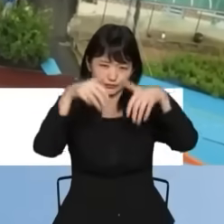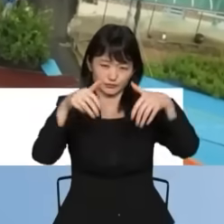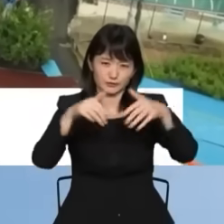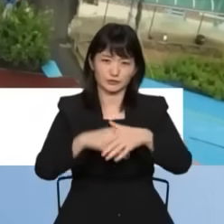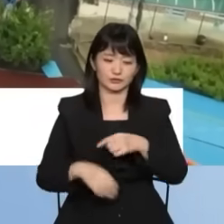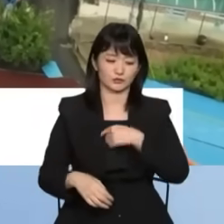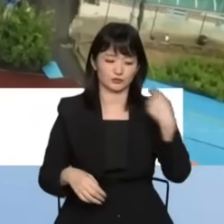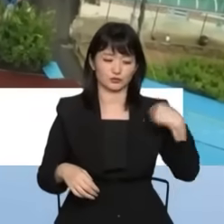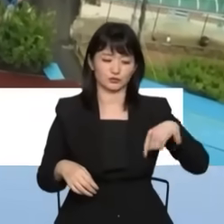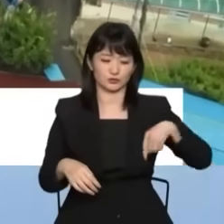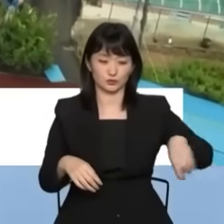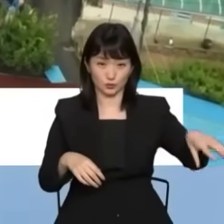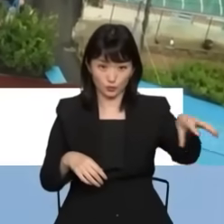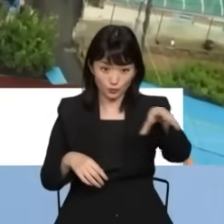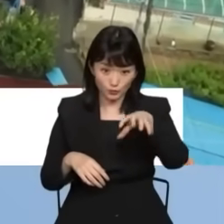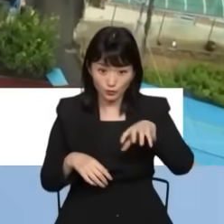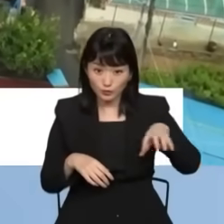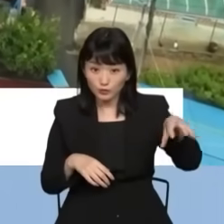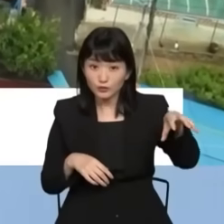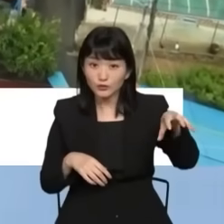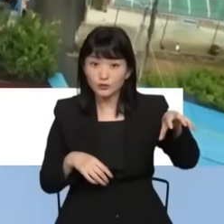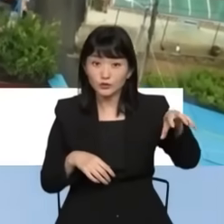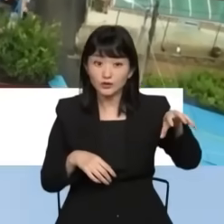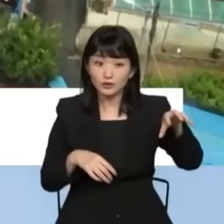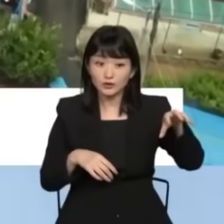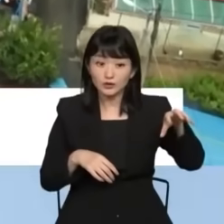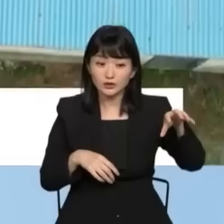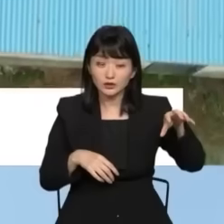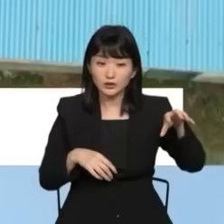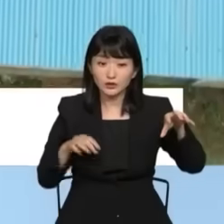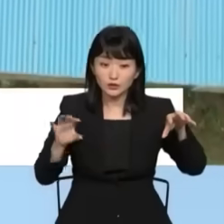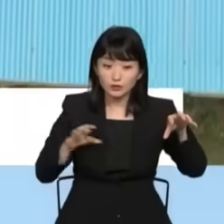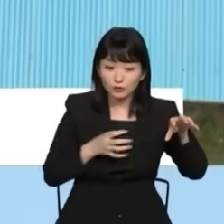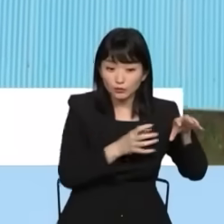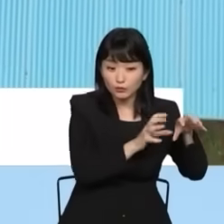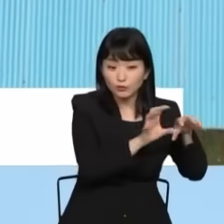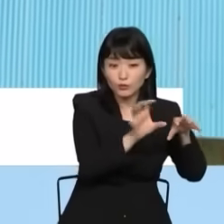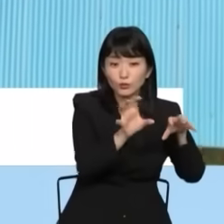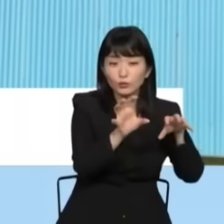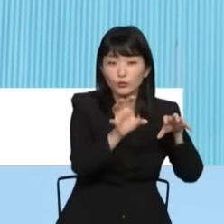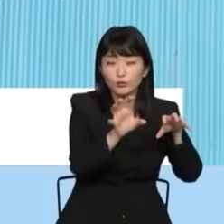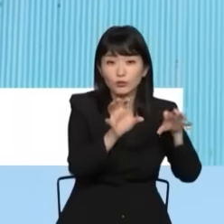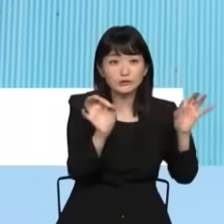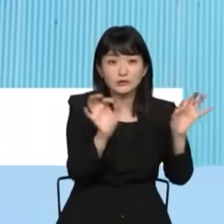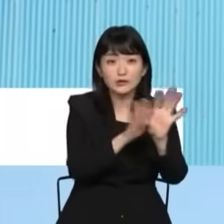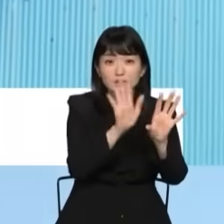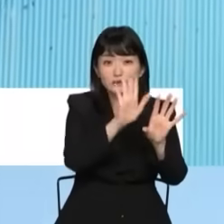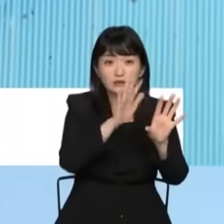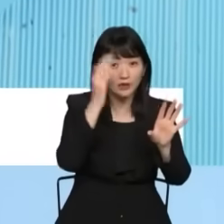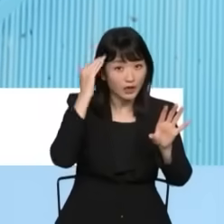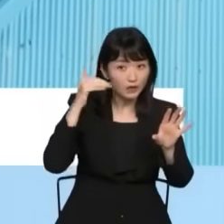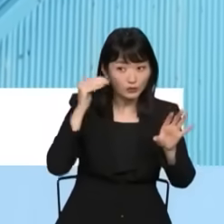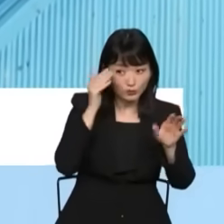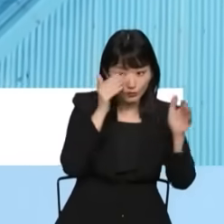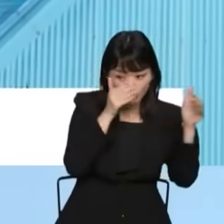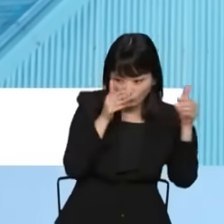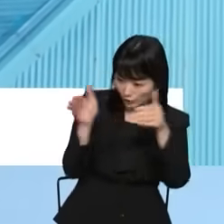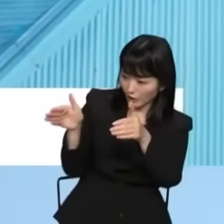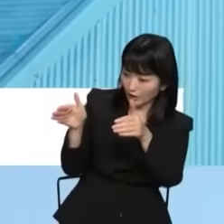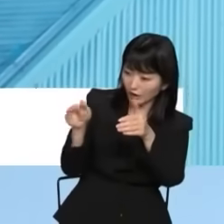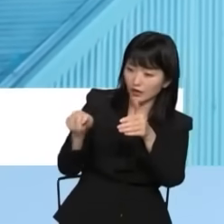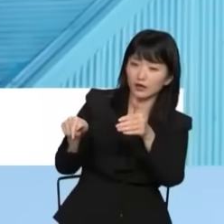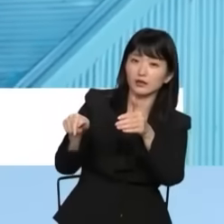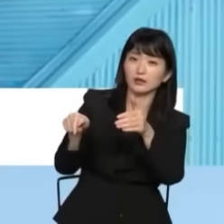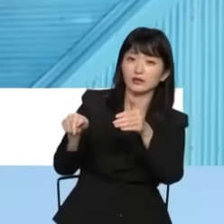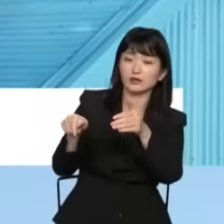좀 흩어지면서 좀 사라질 것으로 보였던 그런 경로랑 빗나가게 네. 우리나라 쪽으로 다시 향하는 그 과정